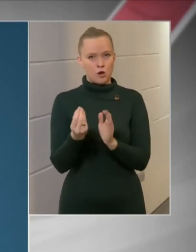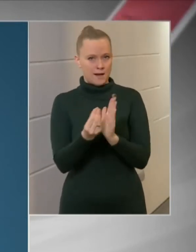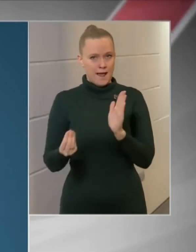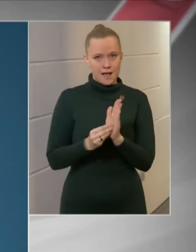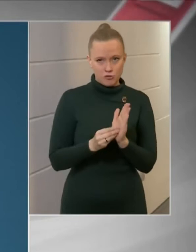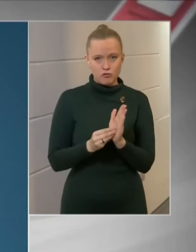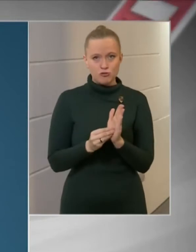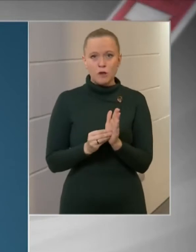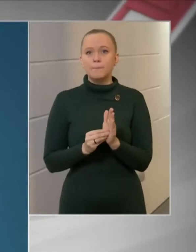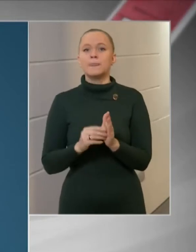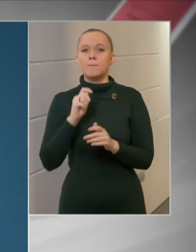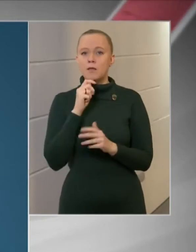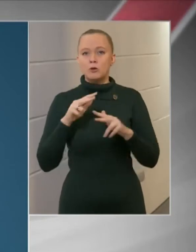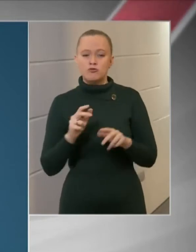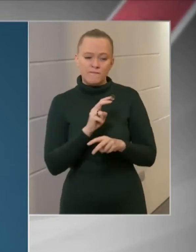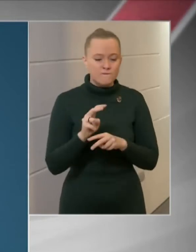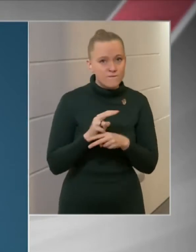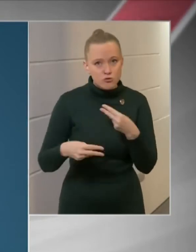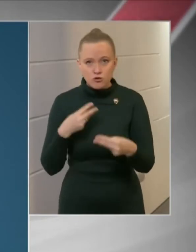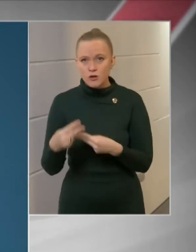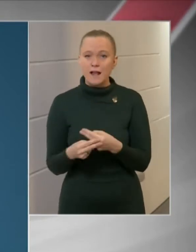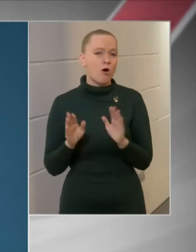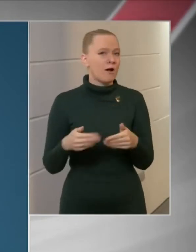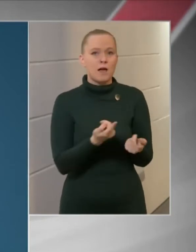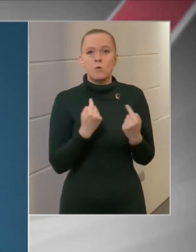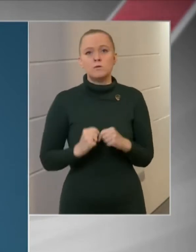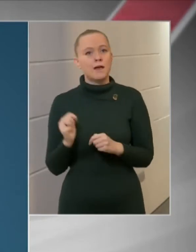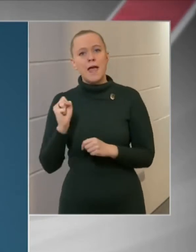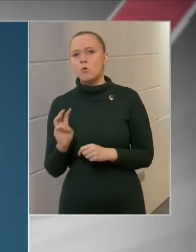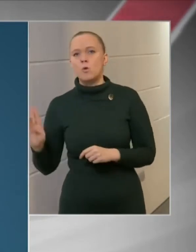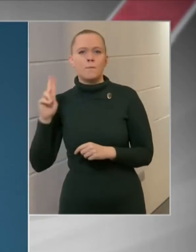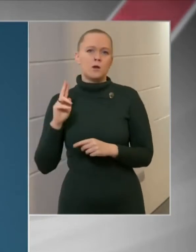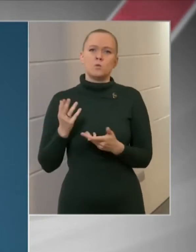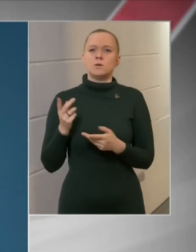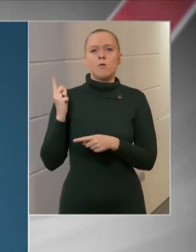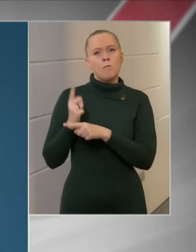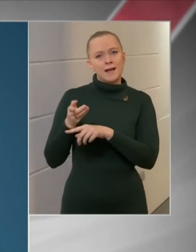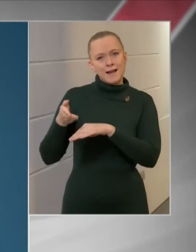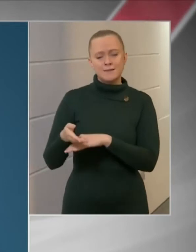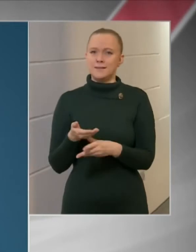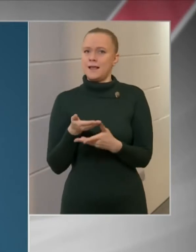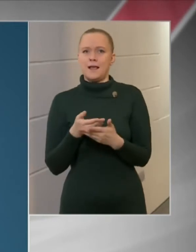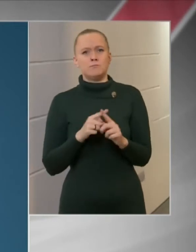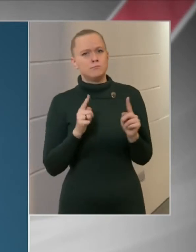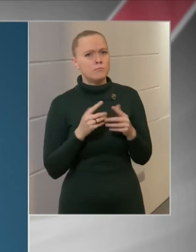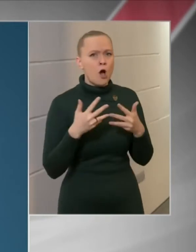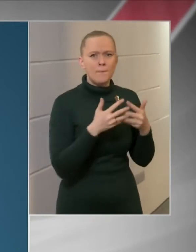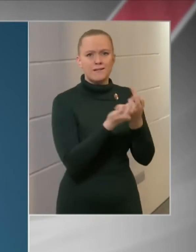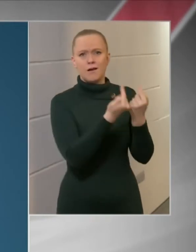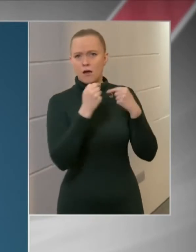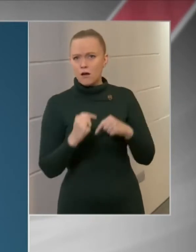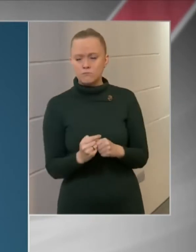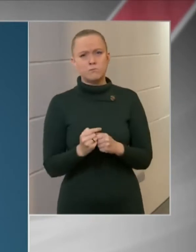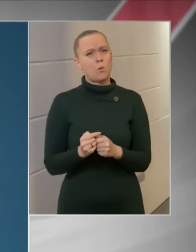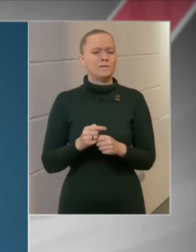vizsgálat, az akárhonnan szerzünk vakcinát, az Európai Unió által megrendelt vakcináknál épp úgy, mint az Egyesült Államokból,